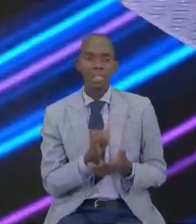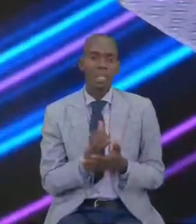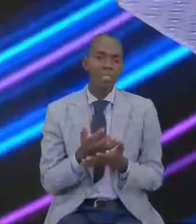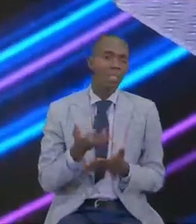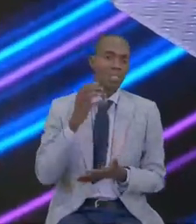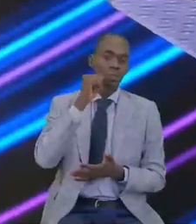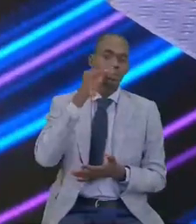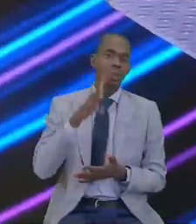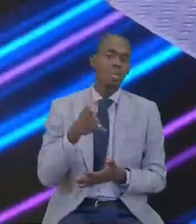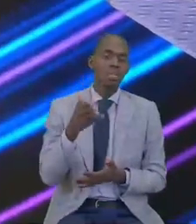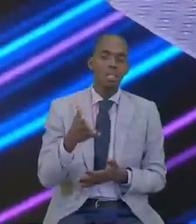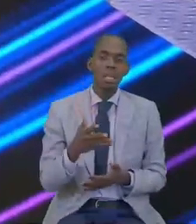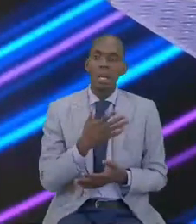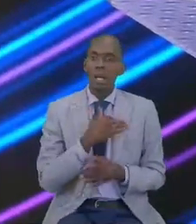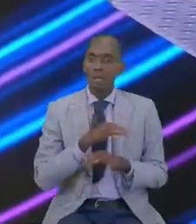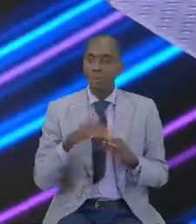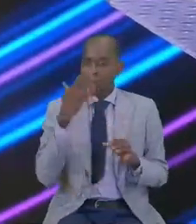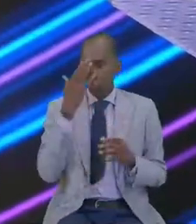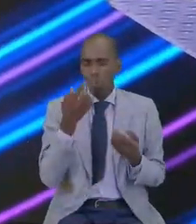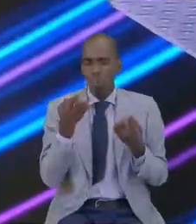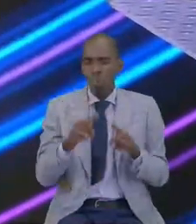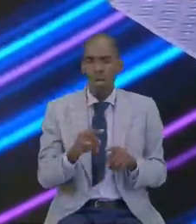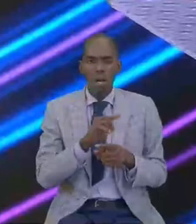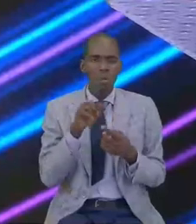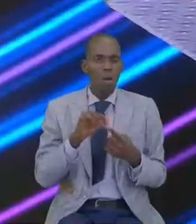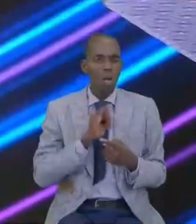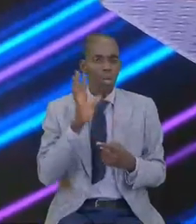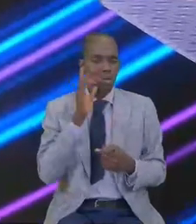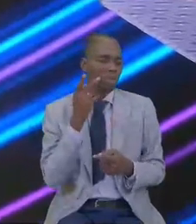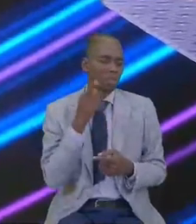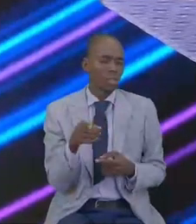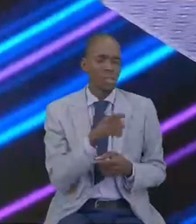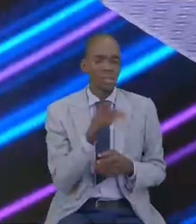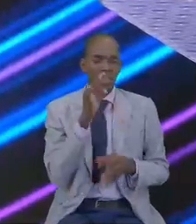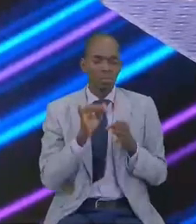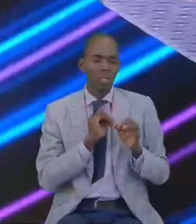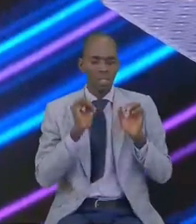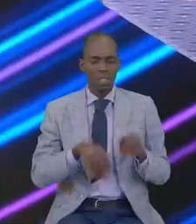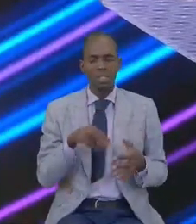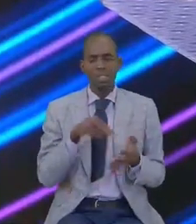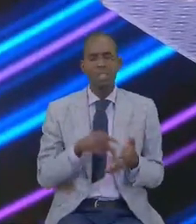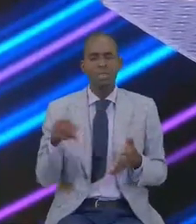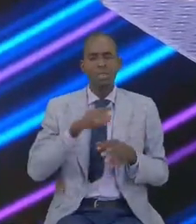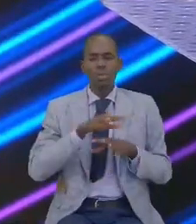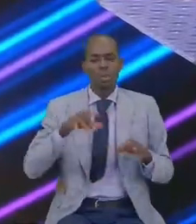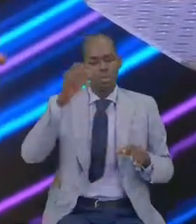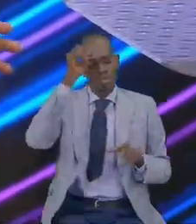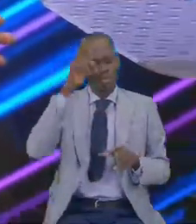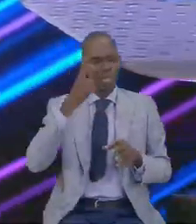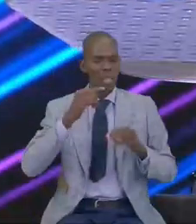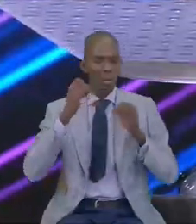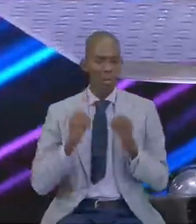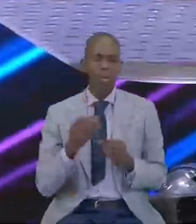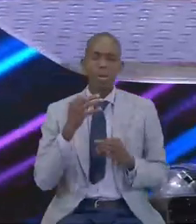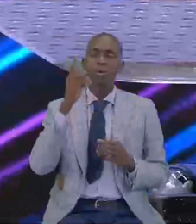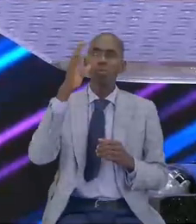ne sais pas. Quand tu vas les voir, si je peux tenir. Ils ne comprennent pas la puissance de Dieu pour sortir un